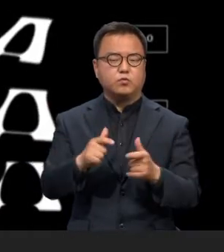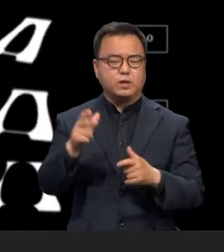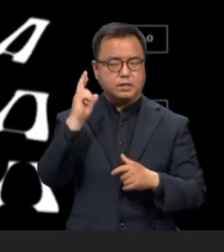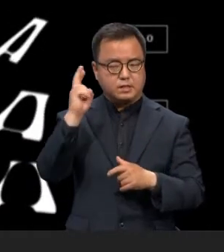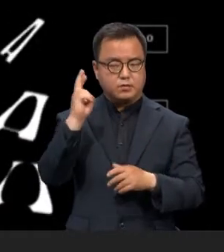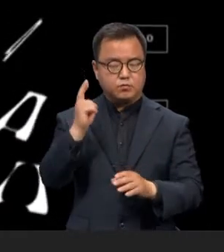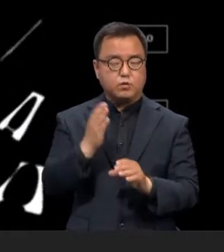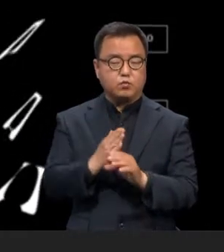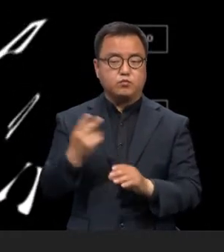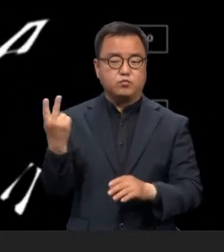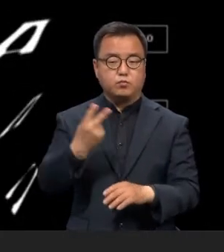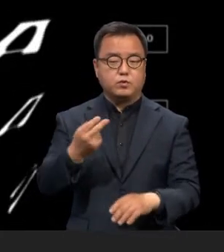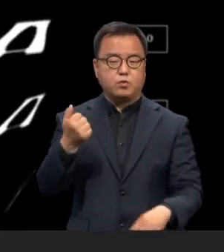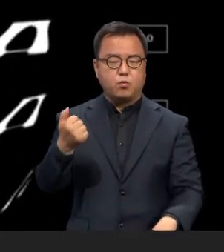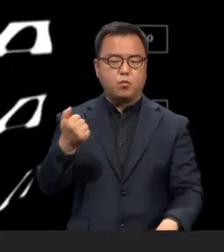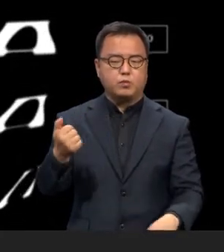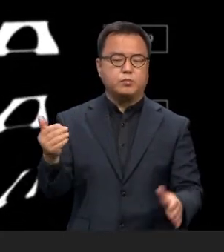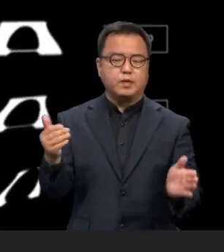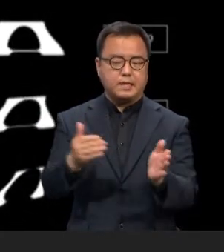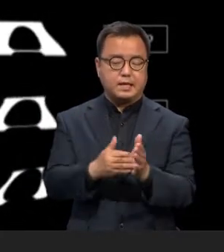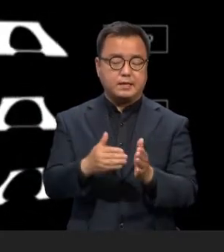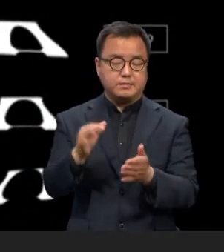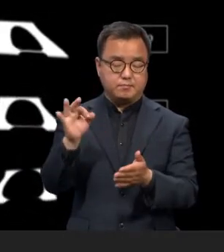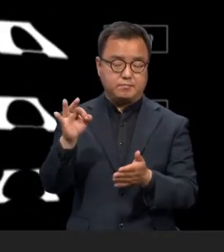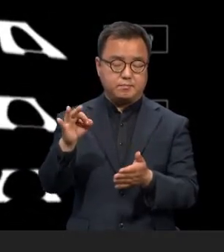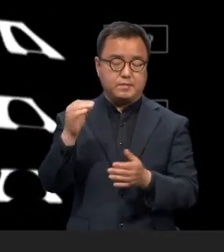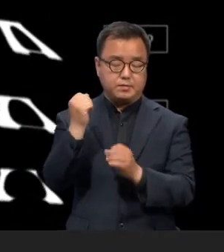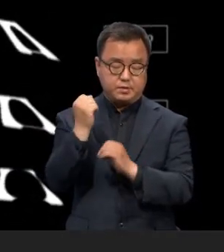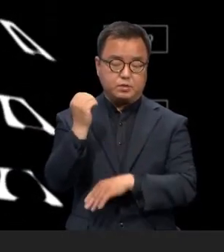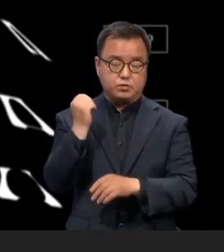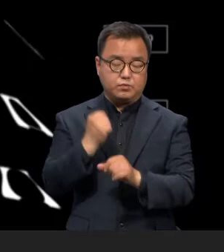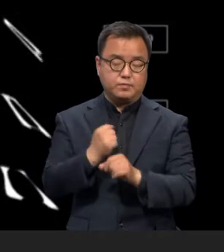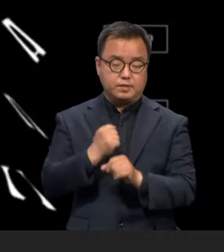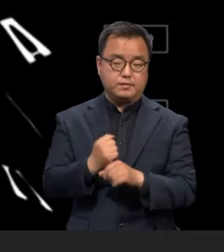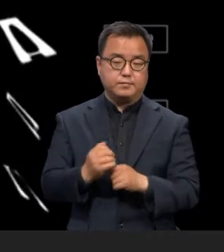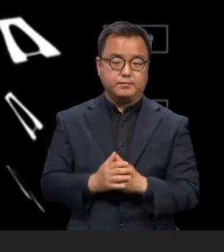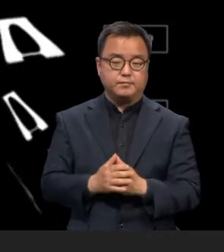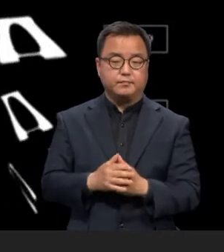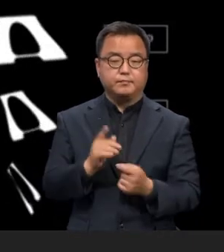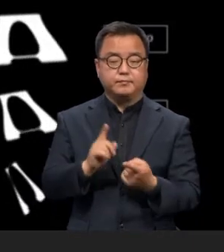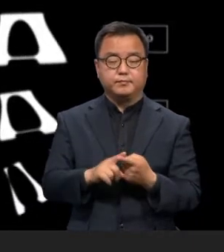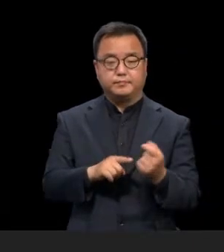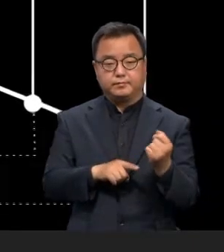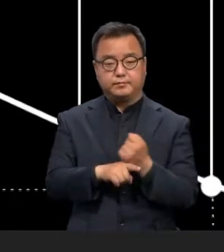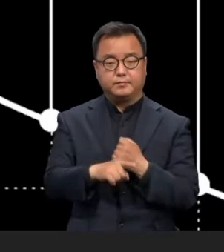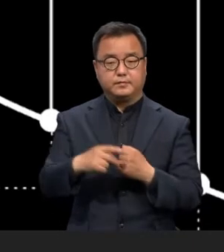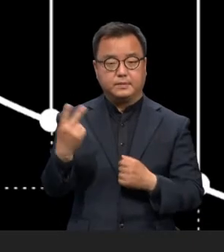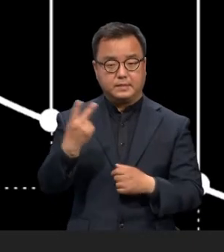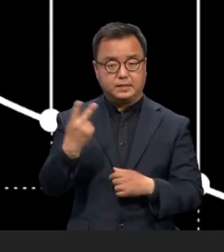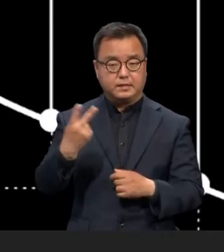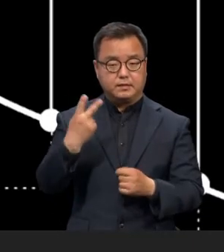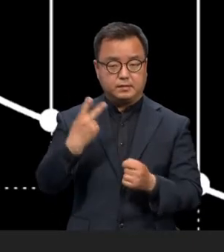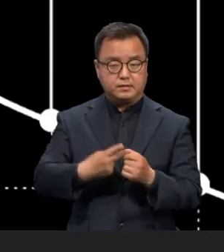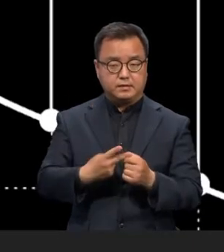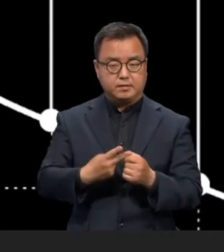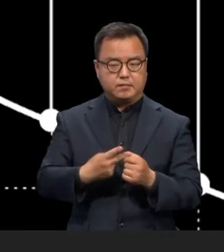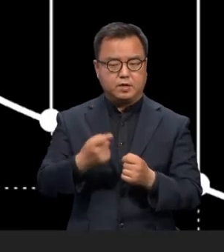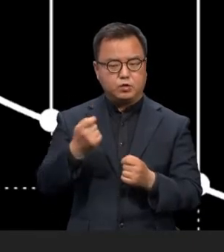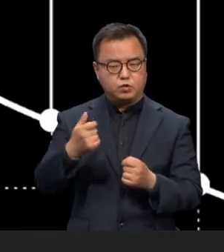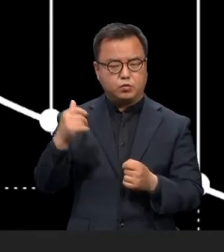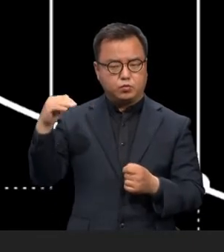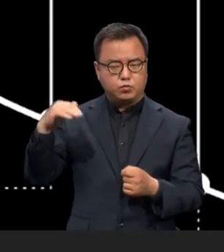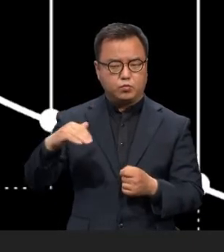있는 2050년의 예상값이 바탕이 되었는데요. 이에 따라 2000년경 해빙 면적이 근소하게 증가한